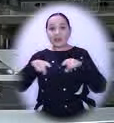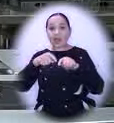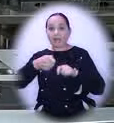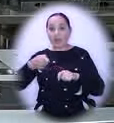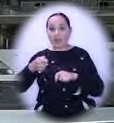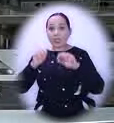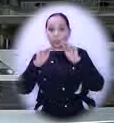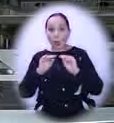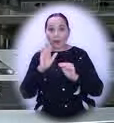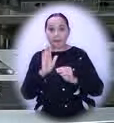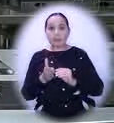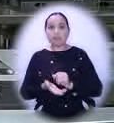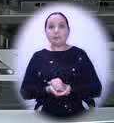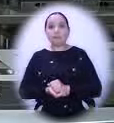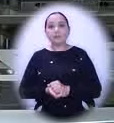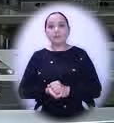olamiz.